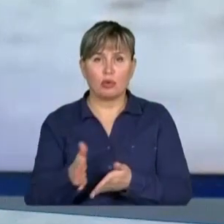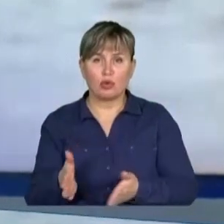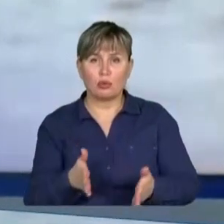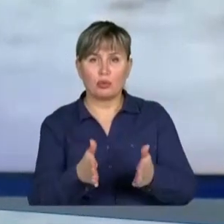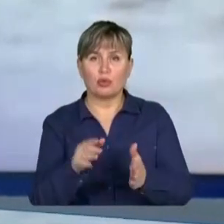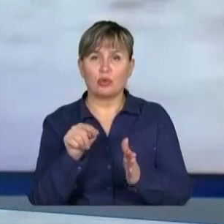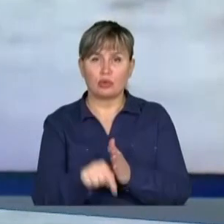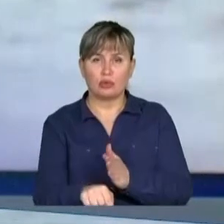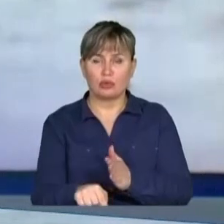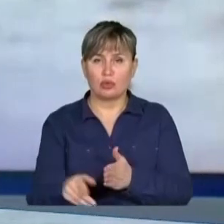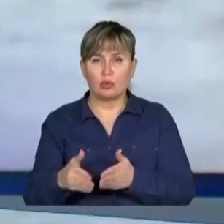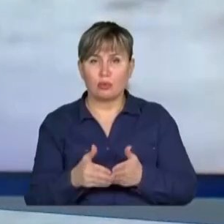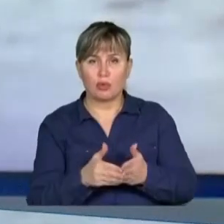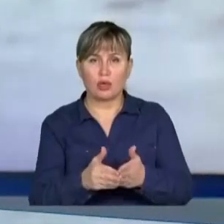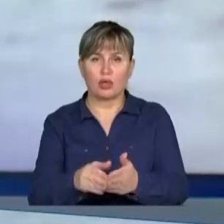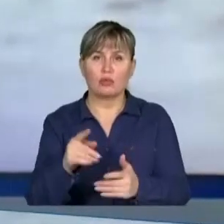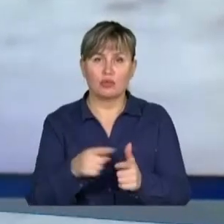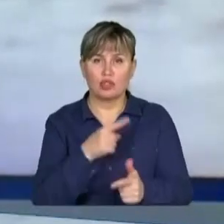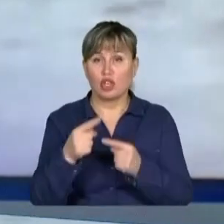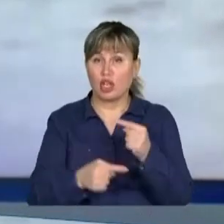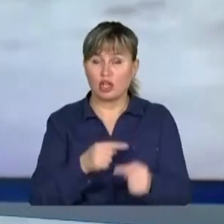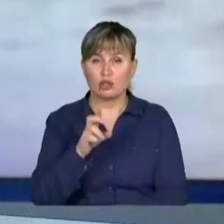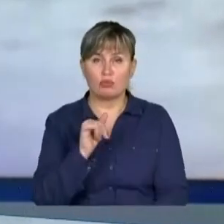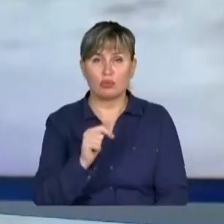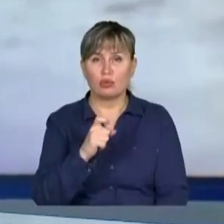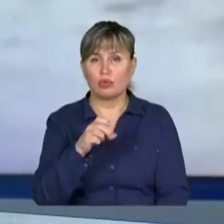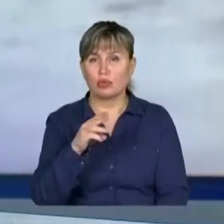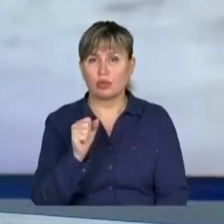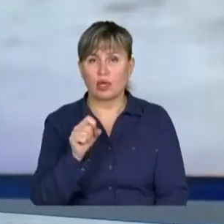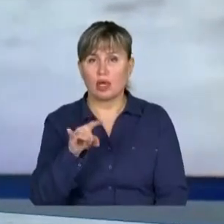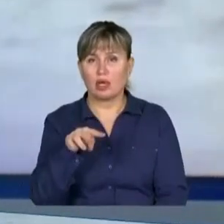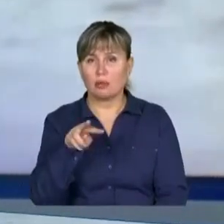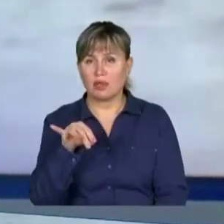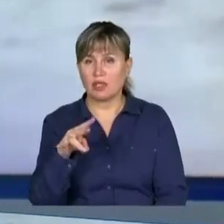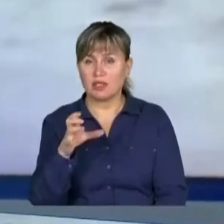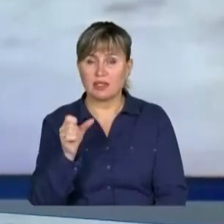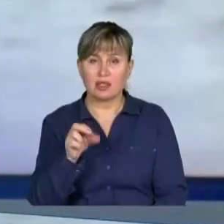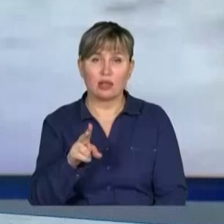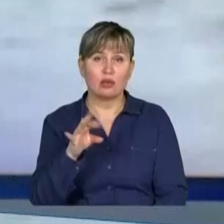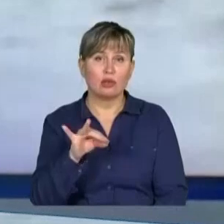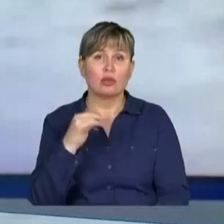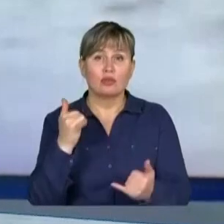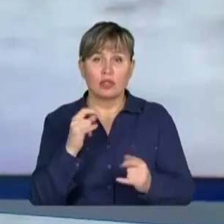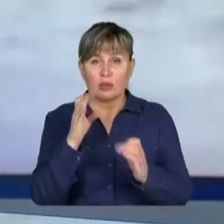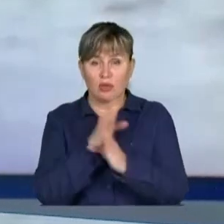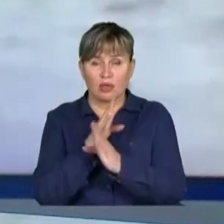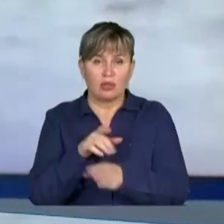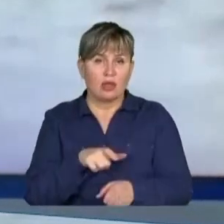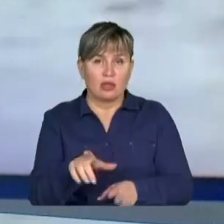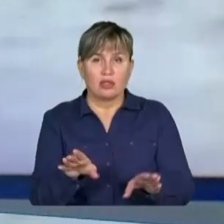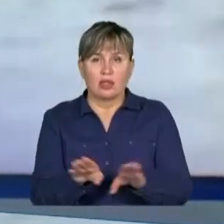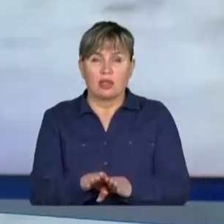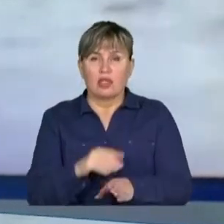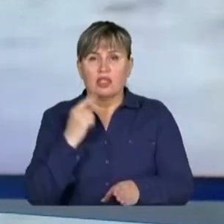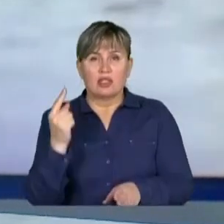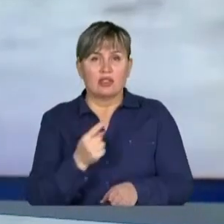– на пароме через Бухтарминское водохранилище. Однако на сегодня из-за погодных условий все дороги перекрыты. Единственный вариант –